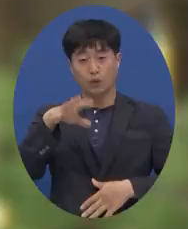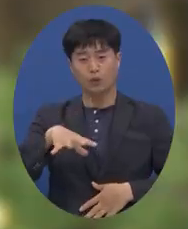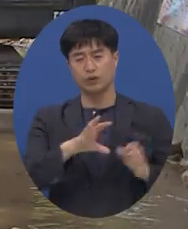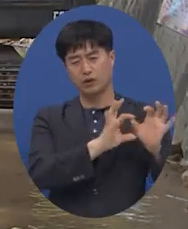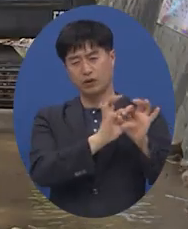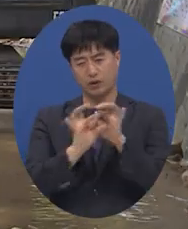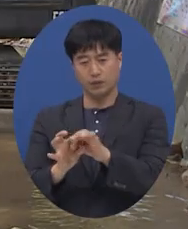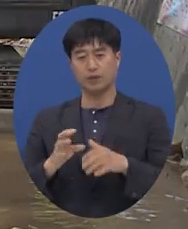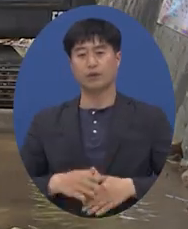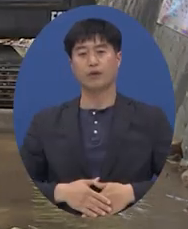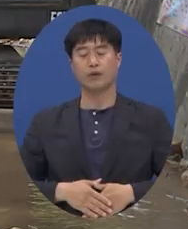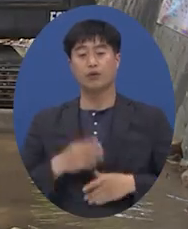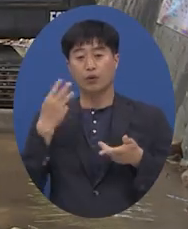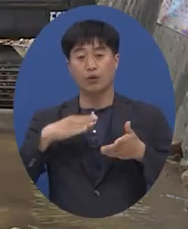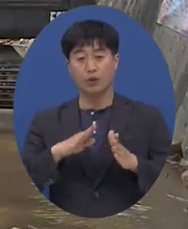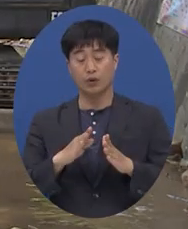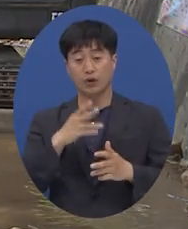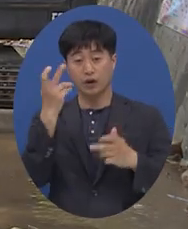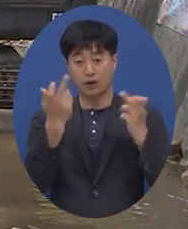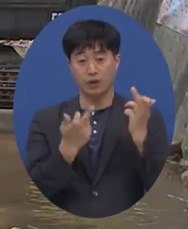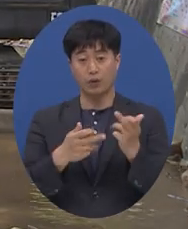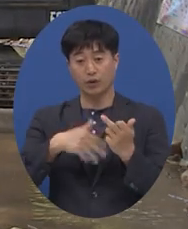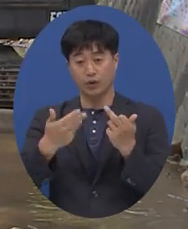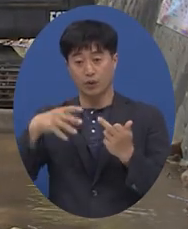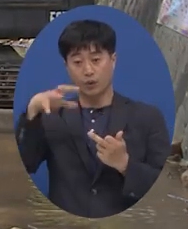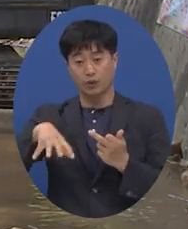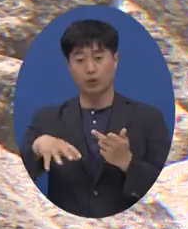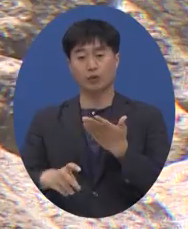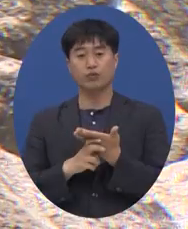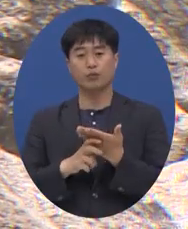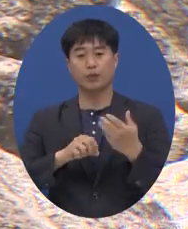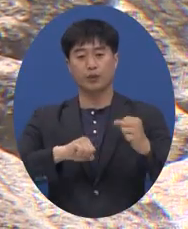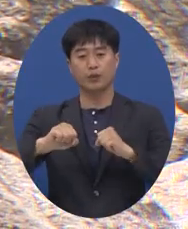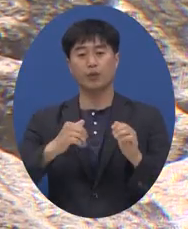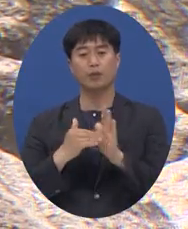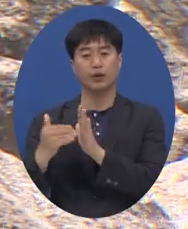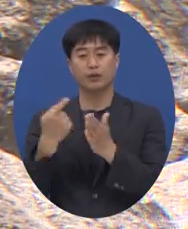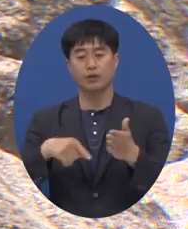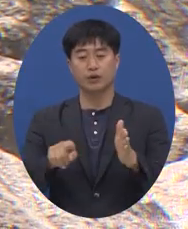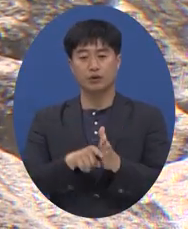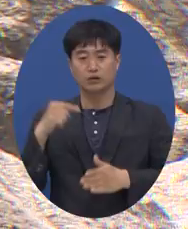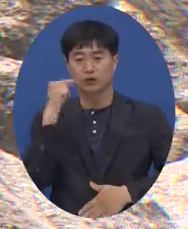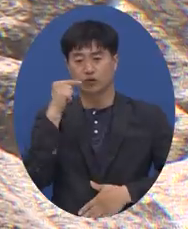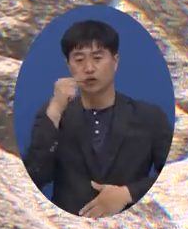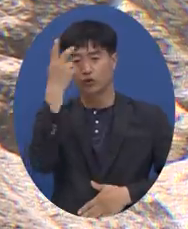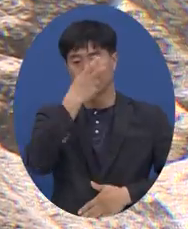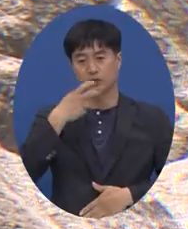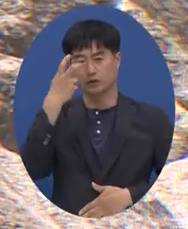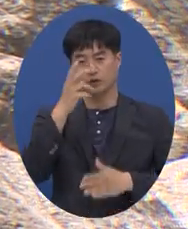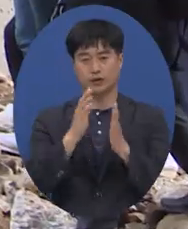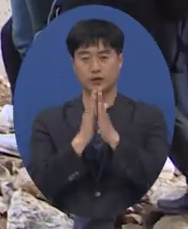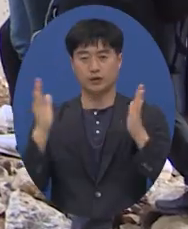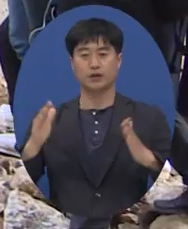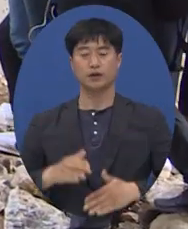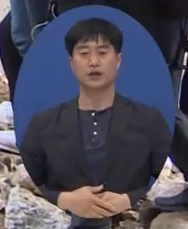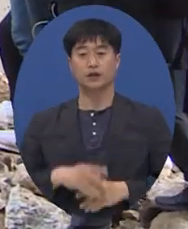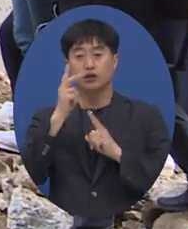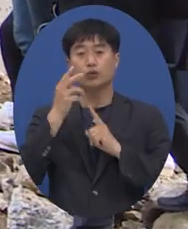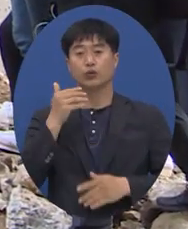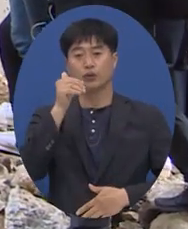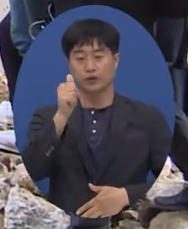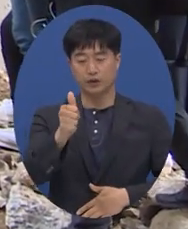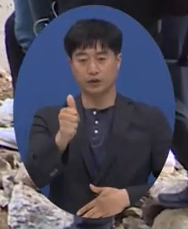해왔습니다. 경기도가 계곡과 하천에서 불법 행위를 막기 위해 철저히 단속에 나섰습니다.